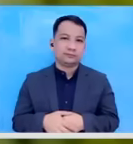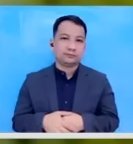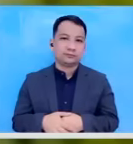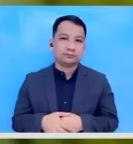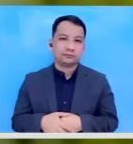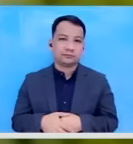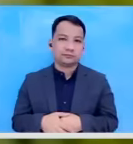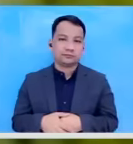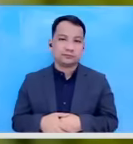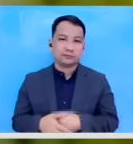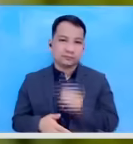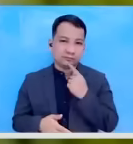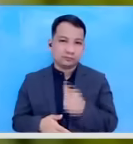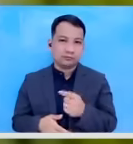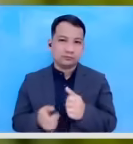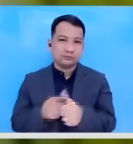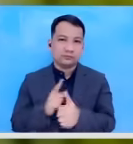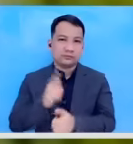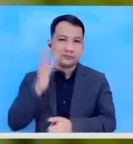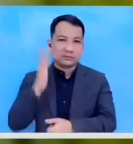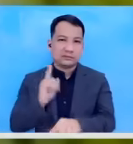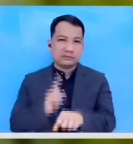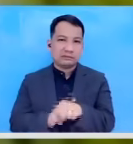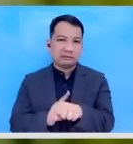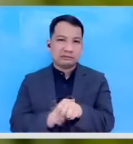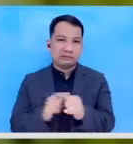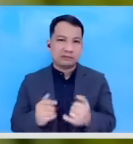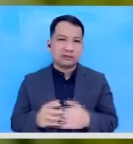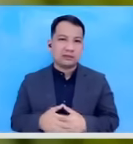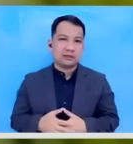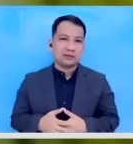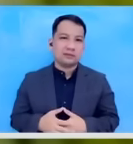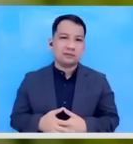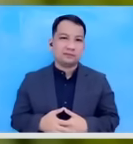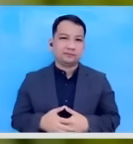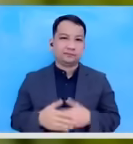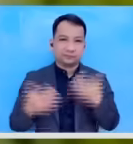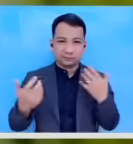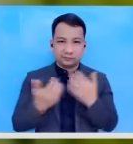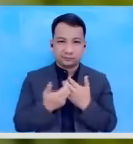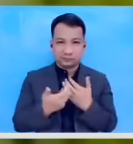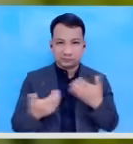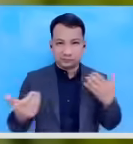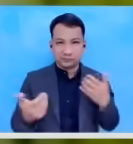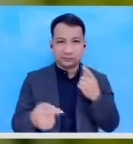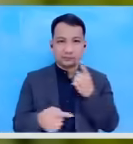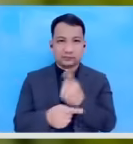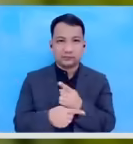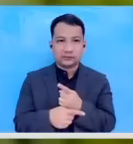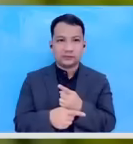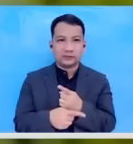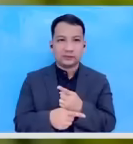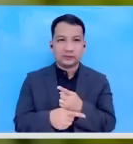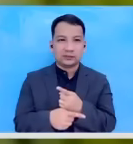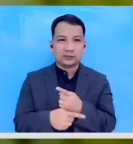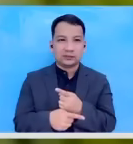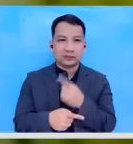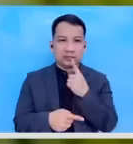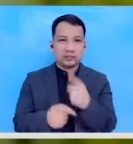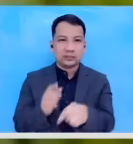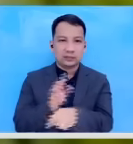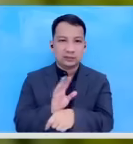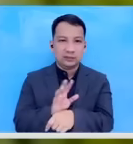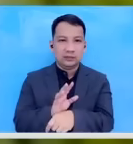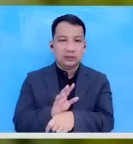parang God's time. Siguro yun. God's time na nag-align lahat na ito yung right time para mag-air yung movie. Pero this